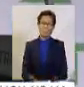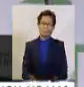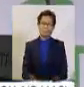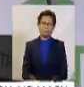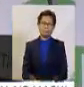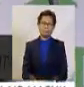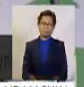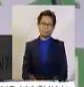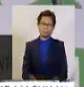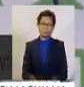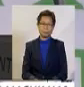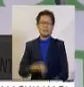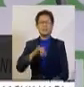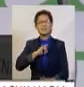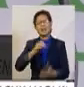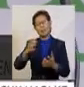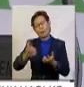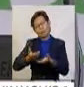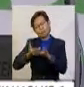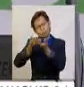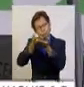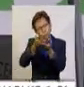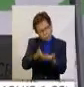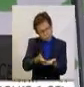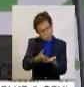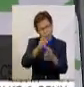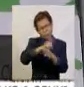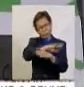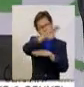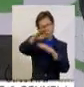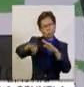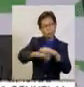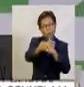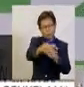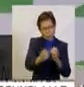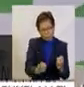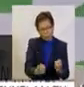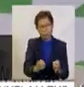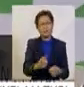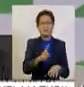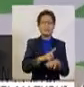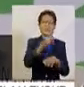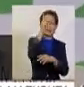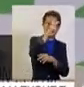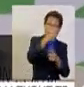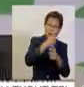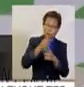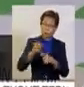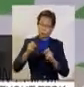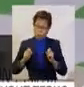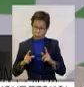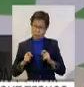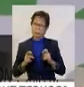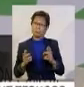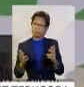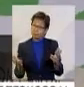Saya ingin syorkan supaya di semua pejabat, sama ada kerajaan ataupun